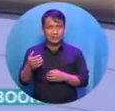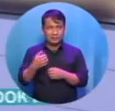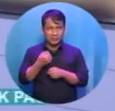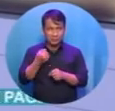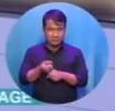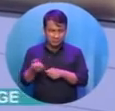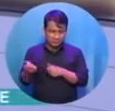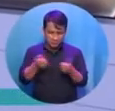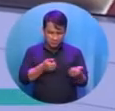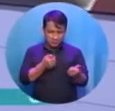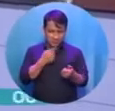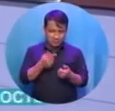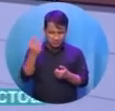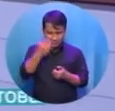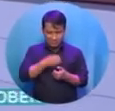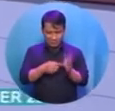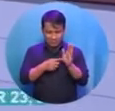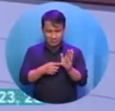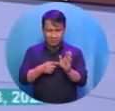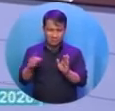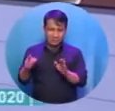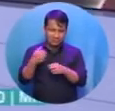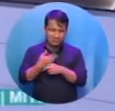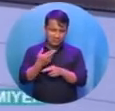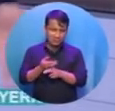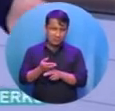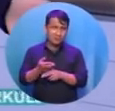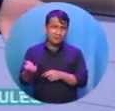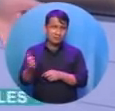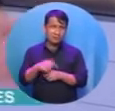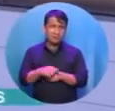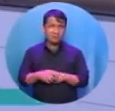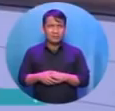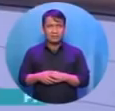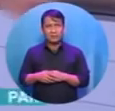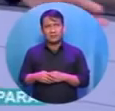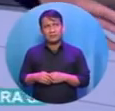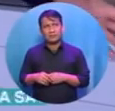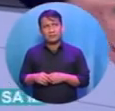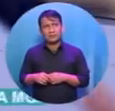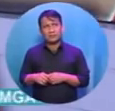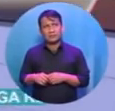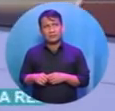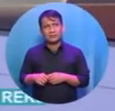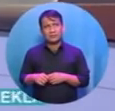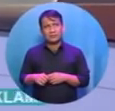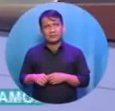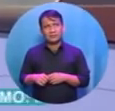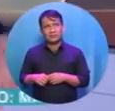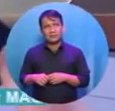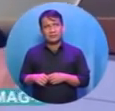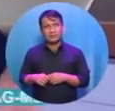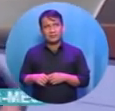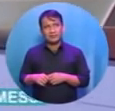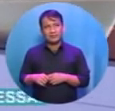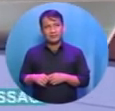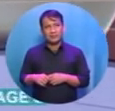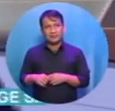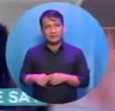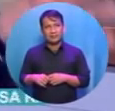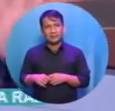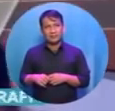dito para gumanda yung show. Gumawa rin kayo ng remedyo. O, di ba? O, di ba? Ganon kasi dito, walang script. Kung ano